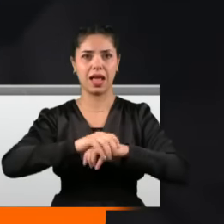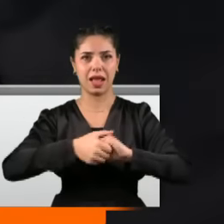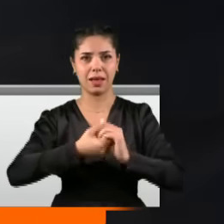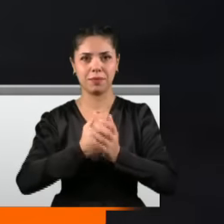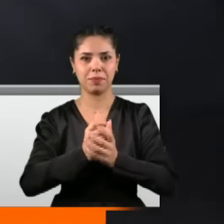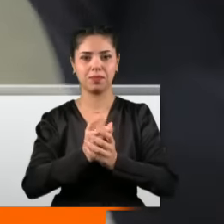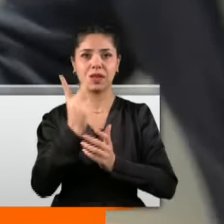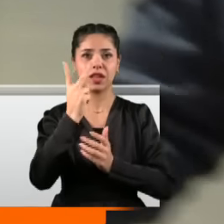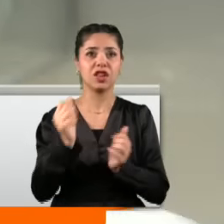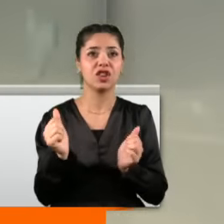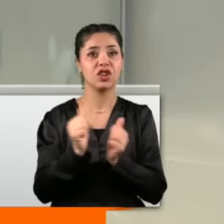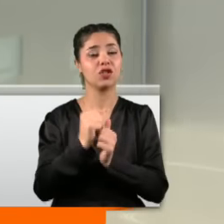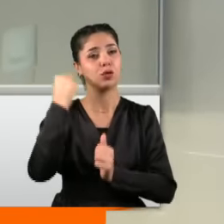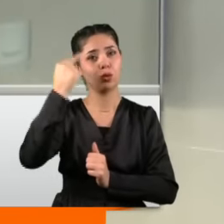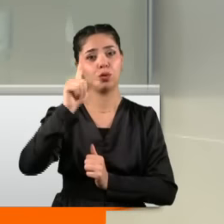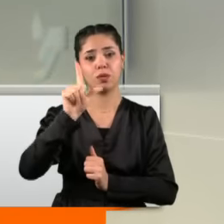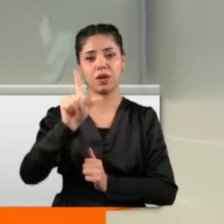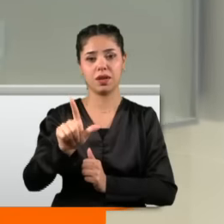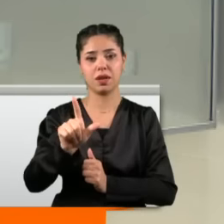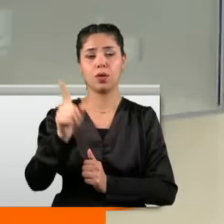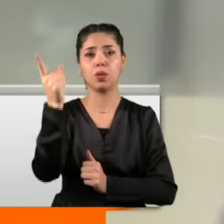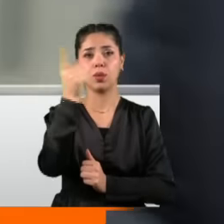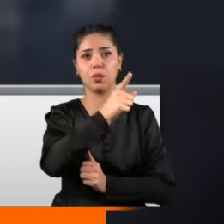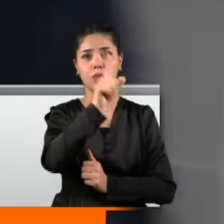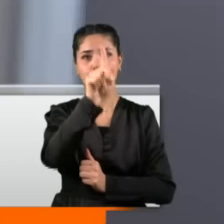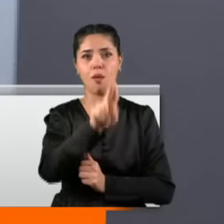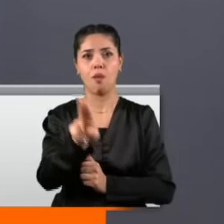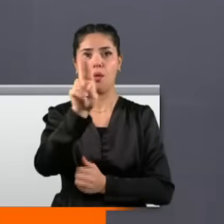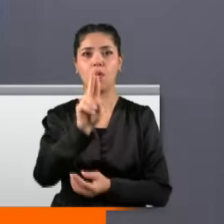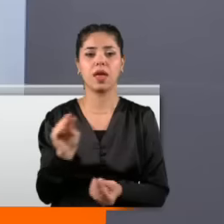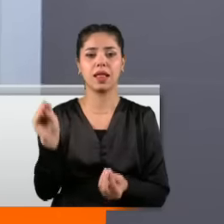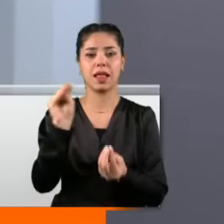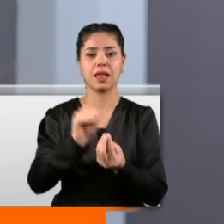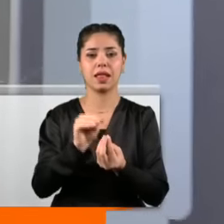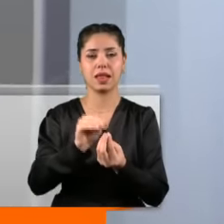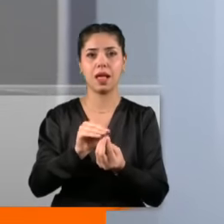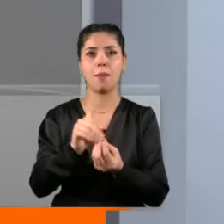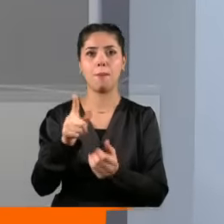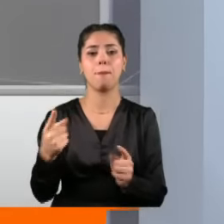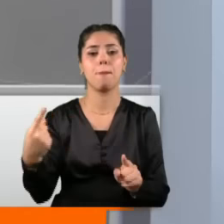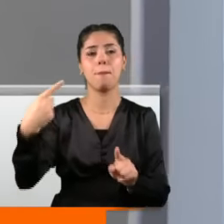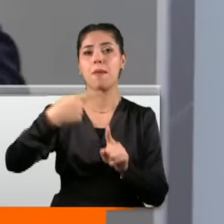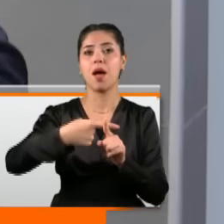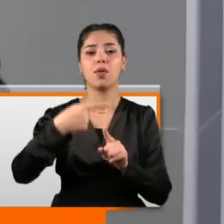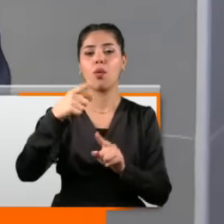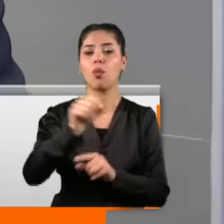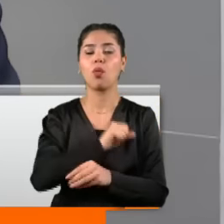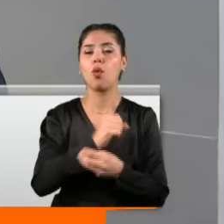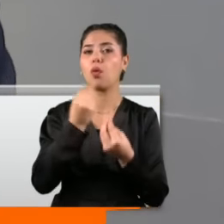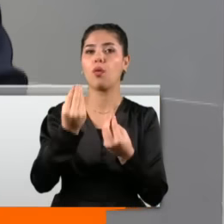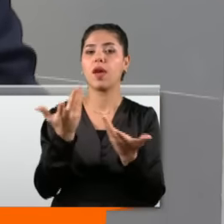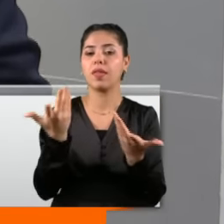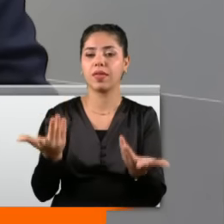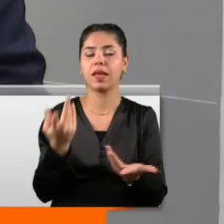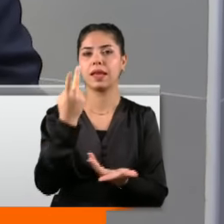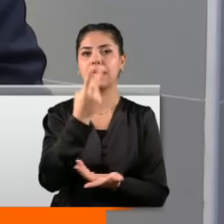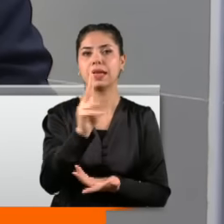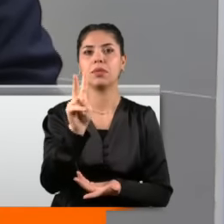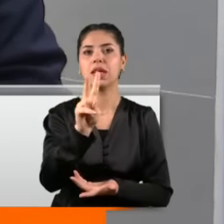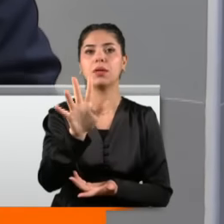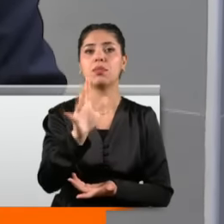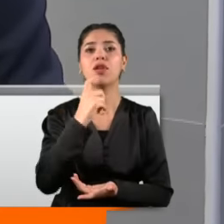yıkarlarken iki kez düşünecekler. Çünkü %17'lik zammın dışında onları asıl korkutan 2025